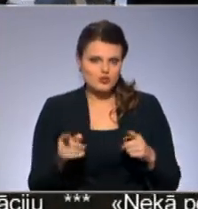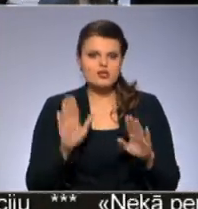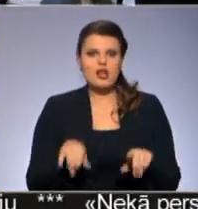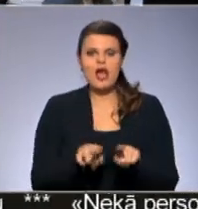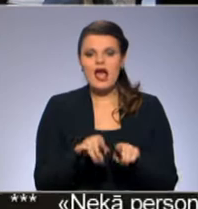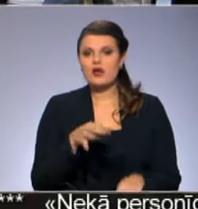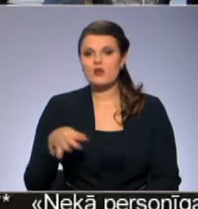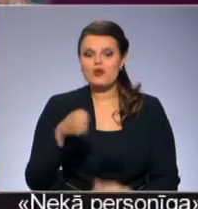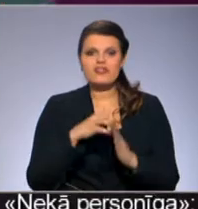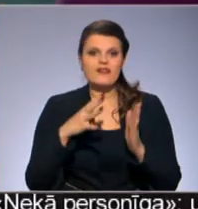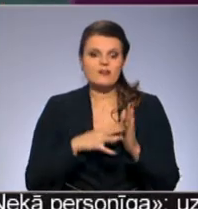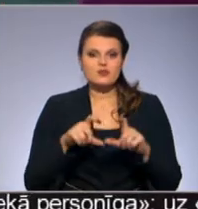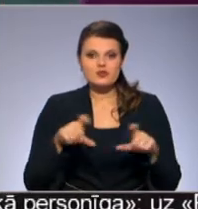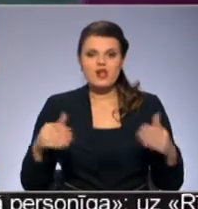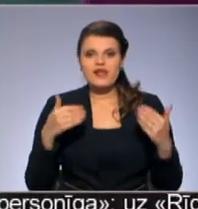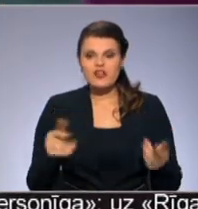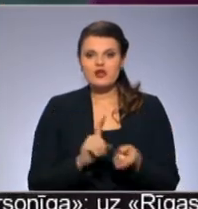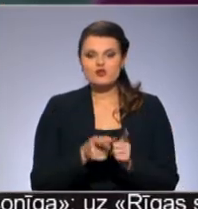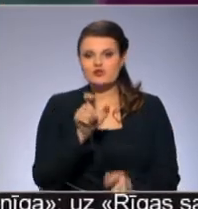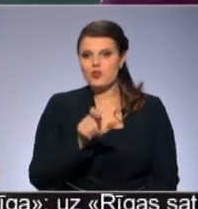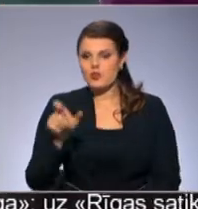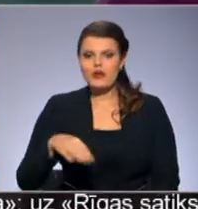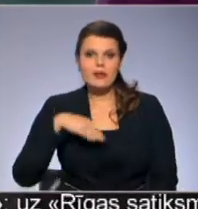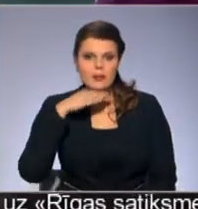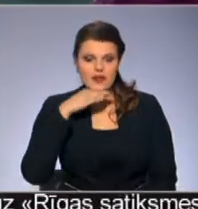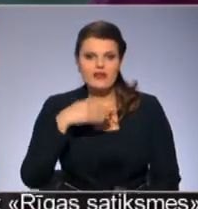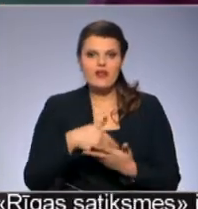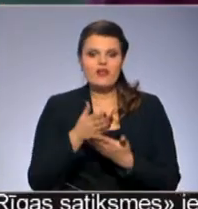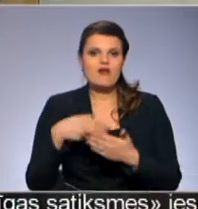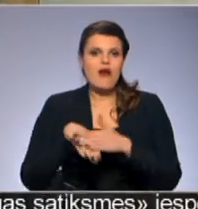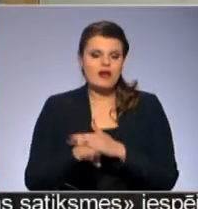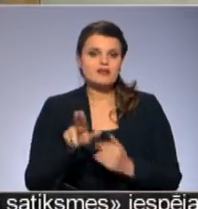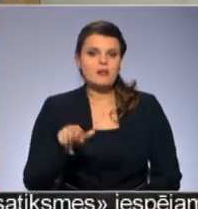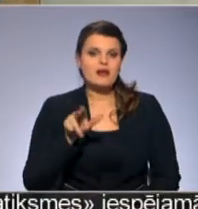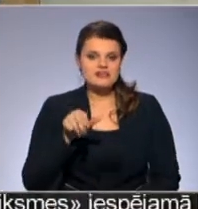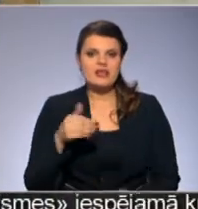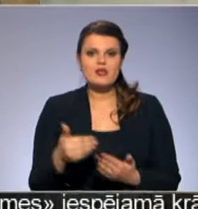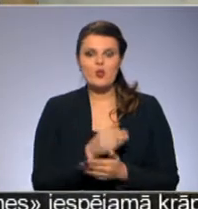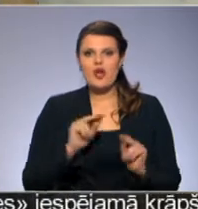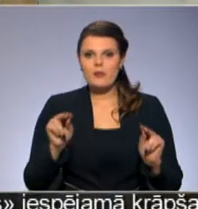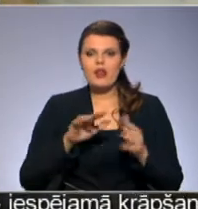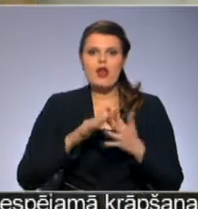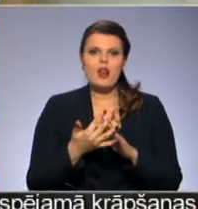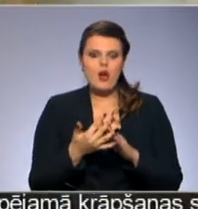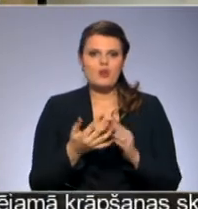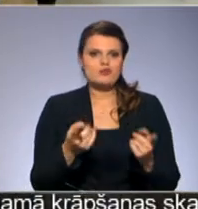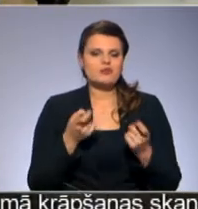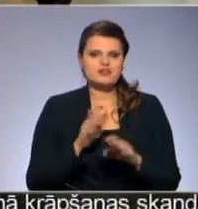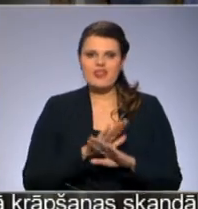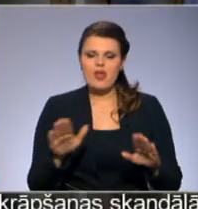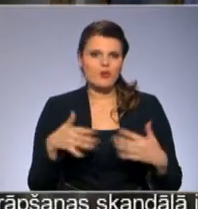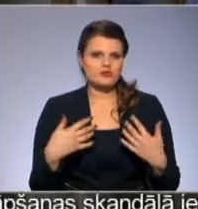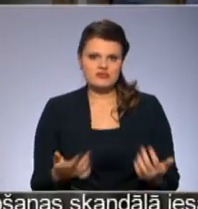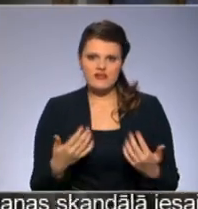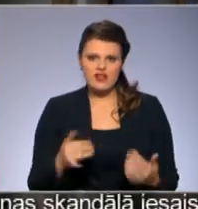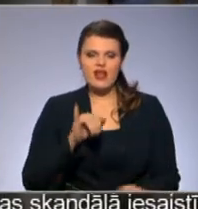novada 19 skolās pašlaik skolotāju pietiek, daļai aizejot pensijā, jaunos pedagogus laukos piesaistīt nebūs viegli.